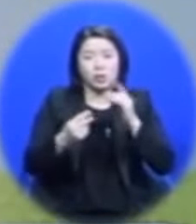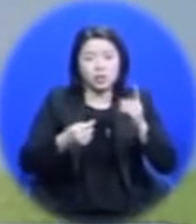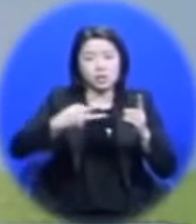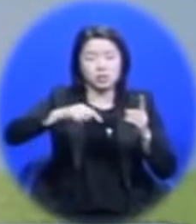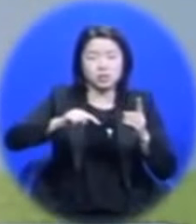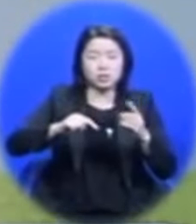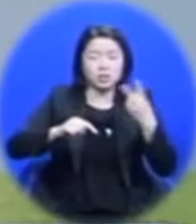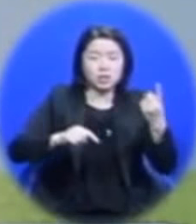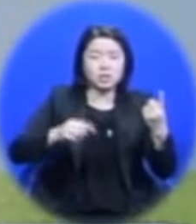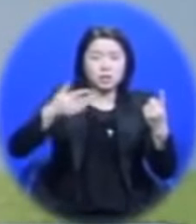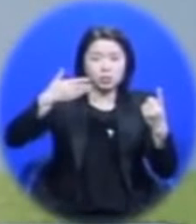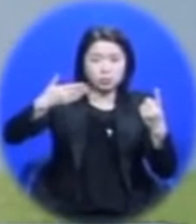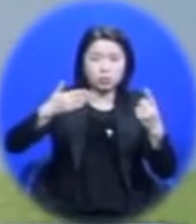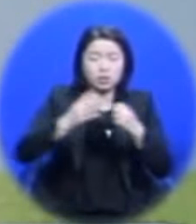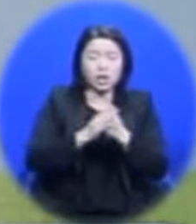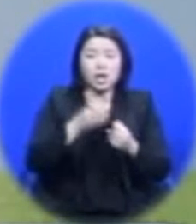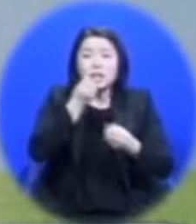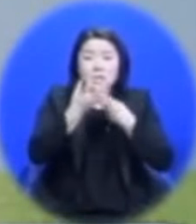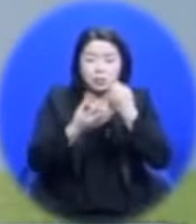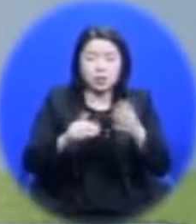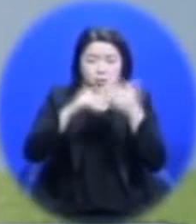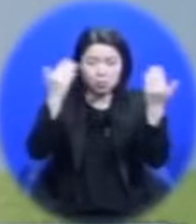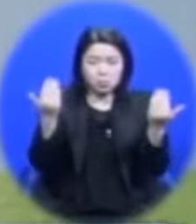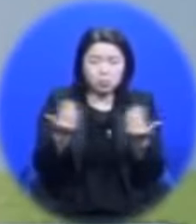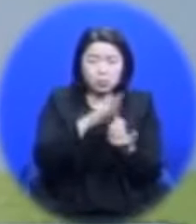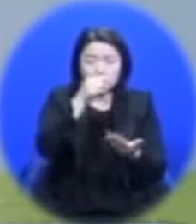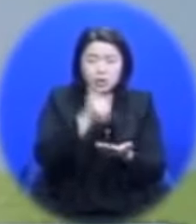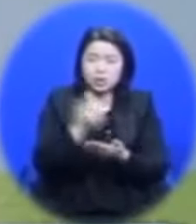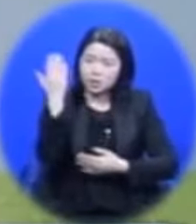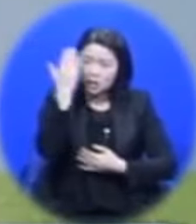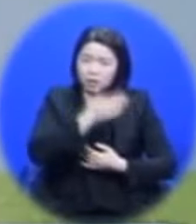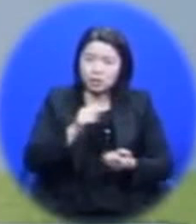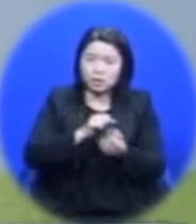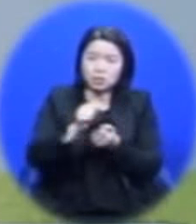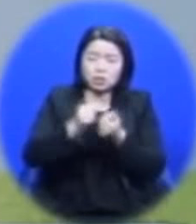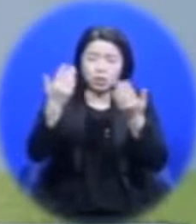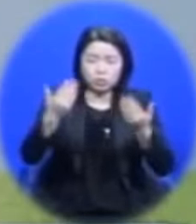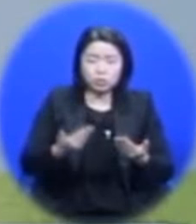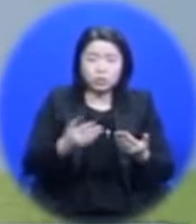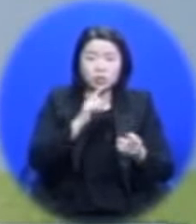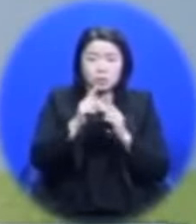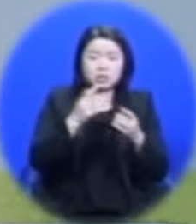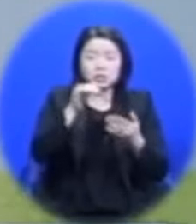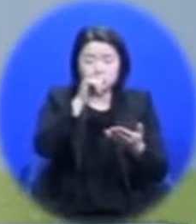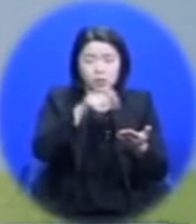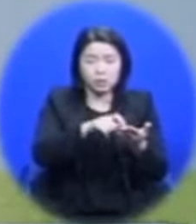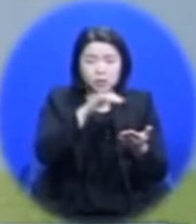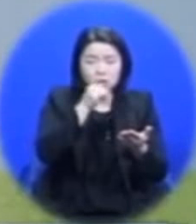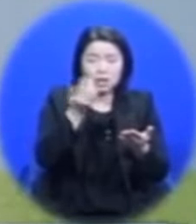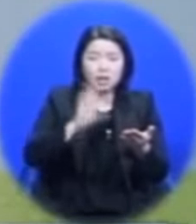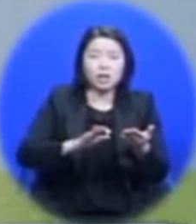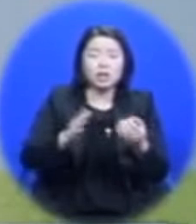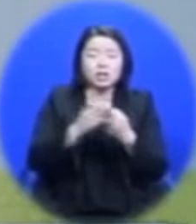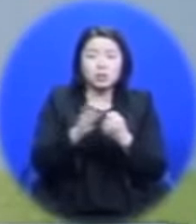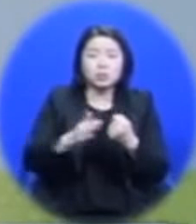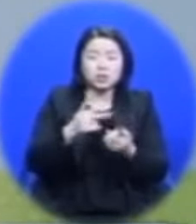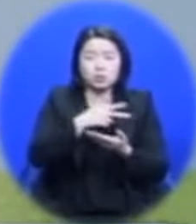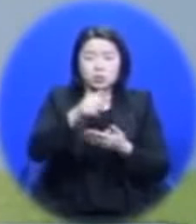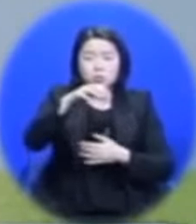9절에 자백하면 모든 죄를 깨끗이 씻어주신다 그랬는데 그래서 주님 앞에